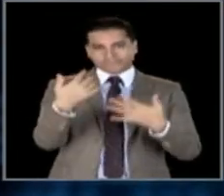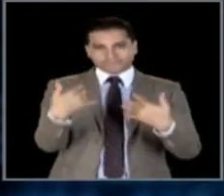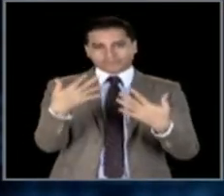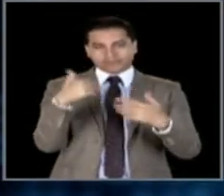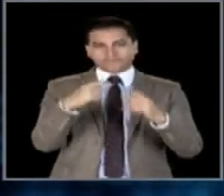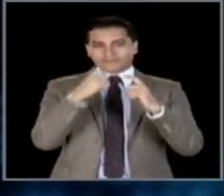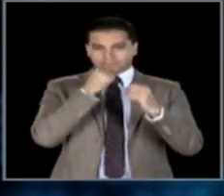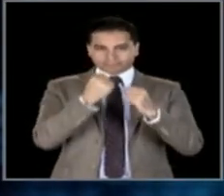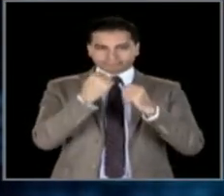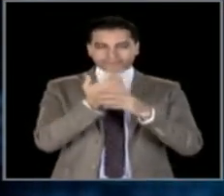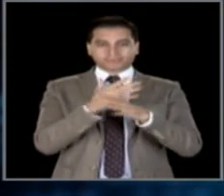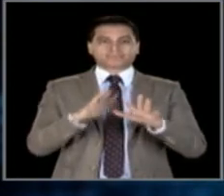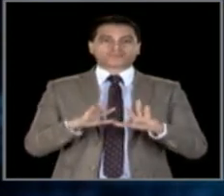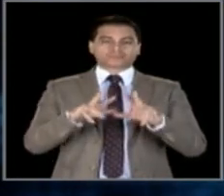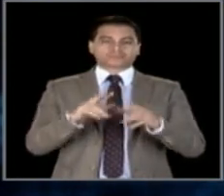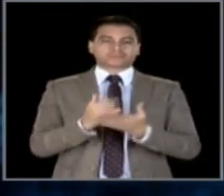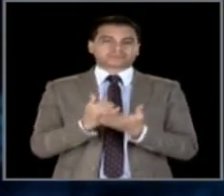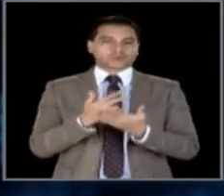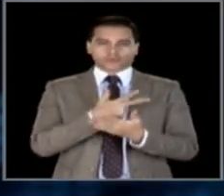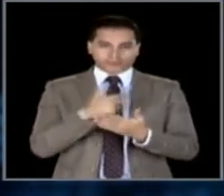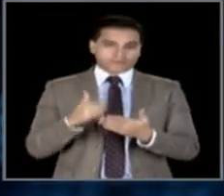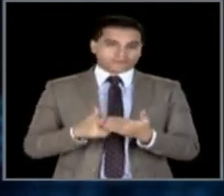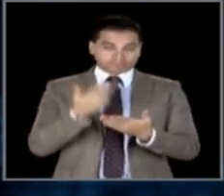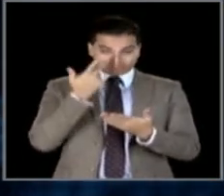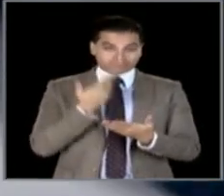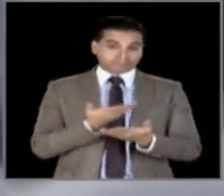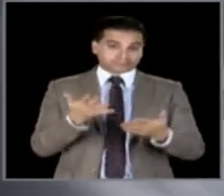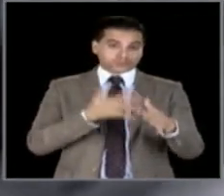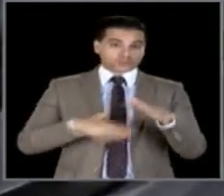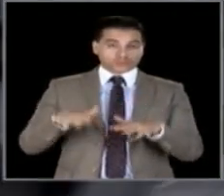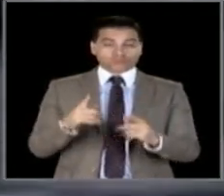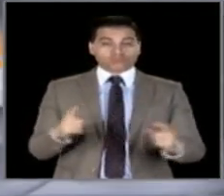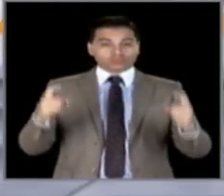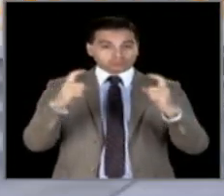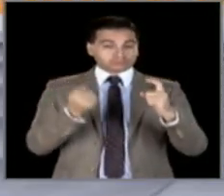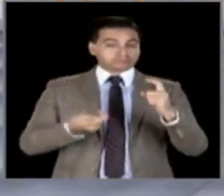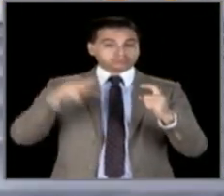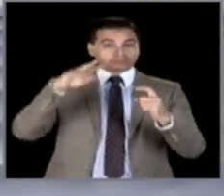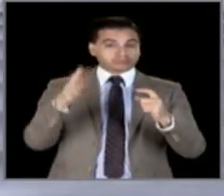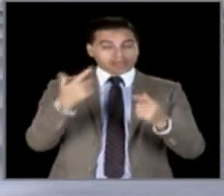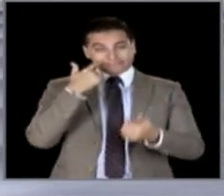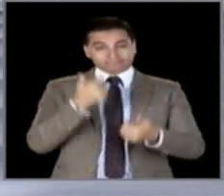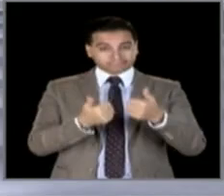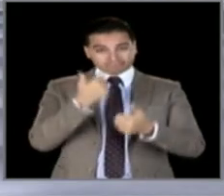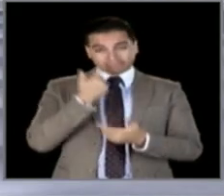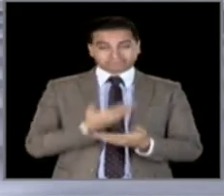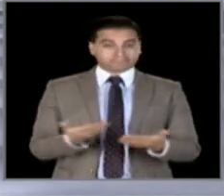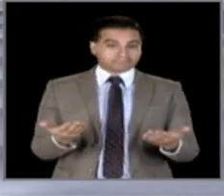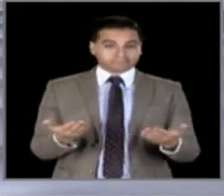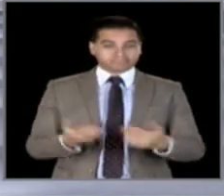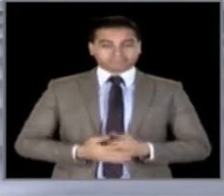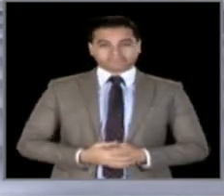4,840,000 جنيه في خزنة البنك الأهلي لتطوير المدارس الحكومية. تعالوا نشوف طلاب مصر النهاردة هيوصلوا المبلغ